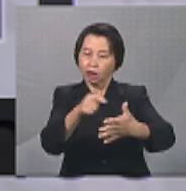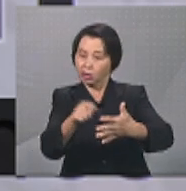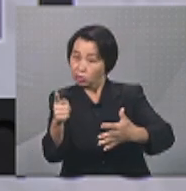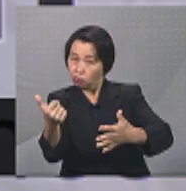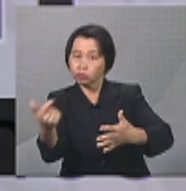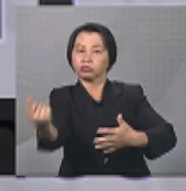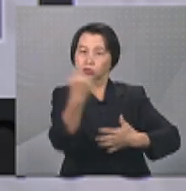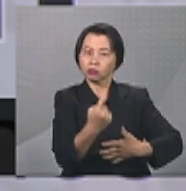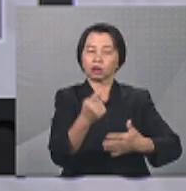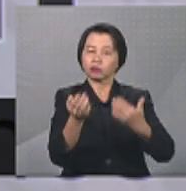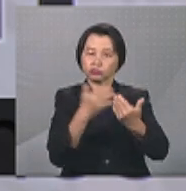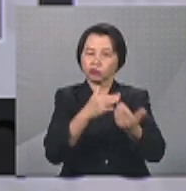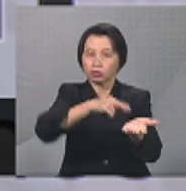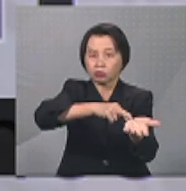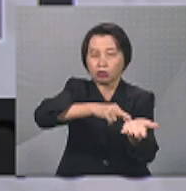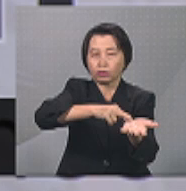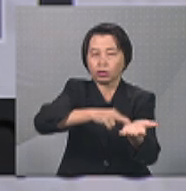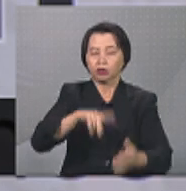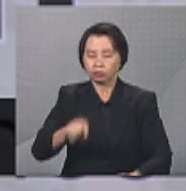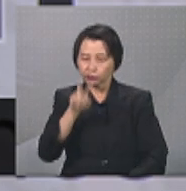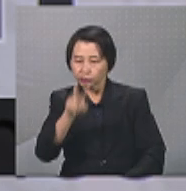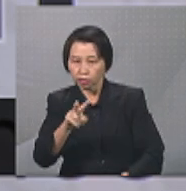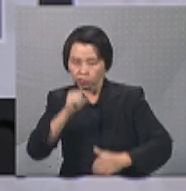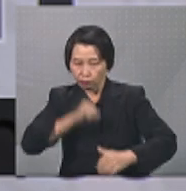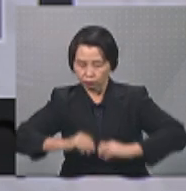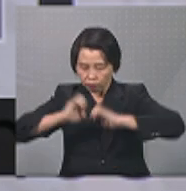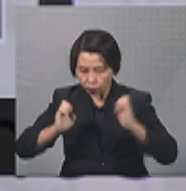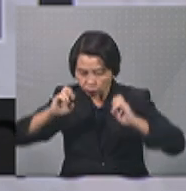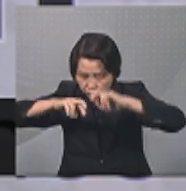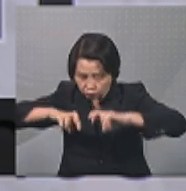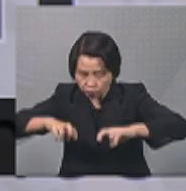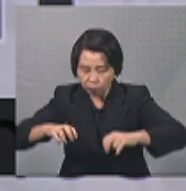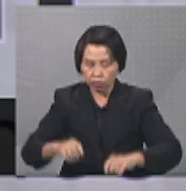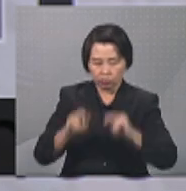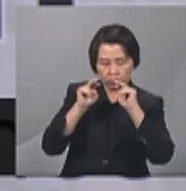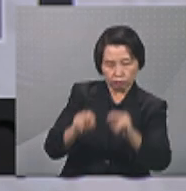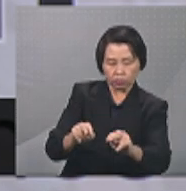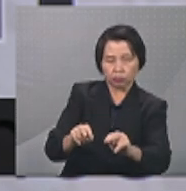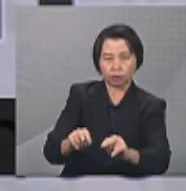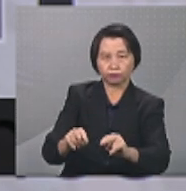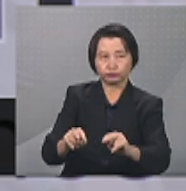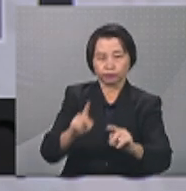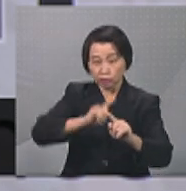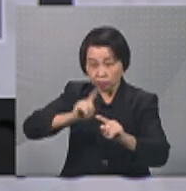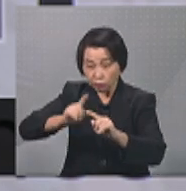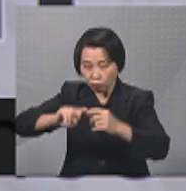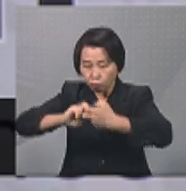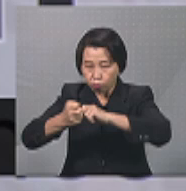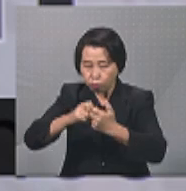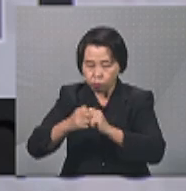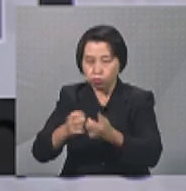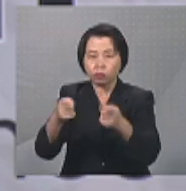sukar untuk kita lihat. Jadi kita kena lihat post-mortem pula. Kalau kita lihat post-mortem, berbagai komplikasi